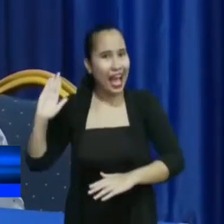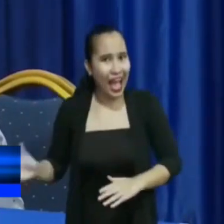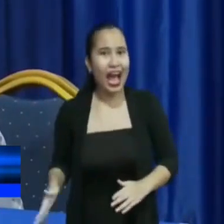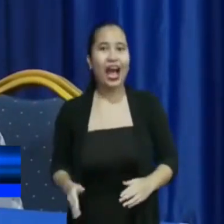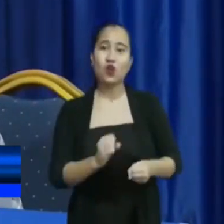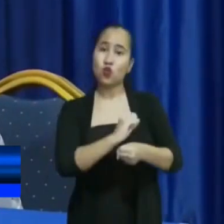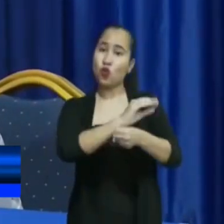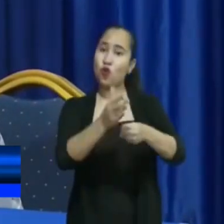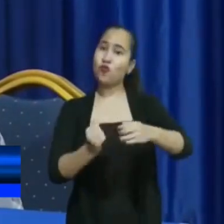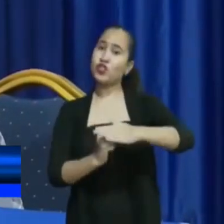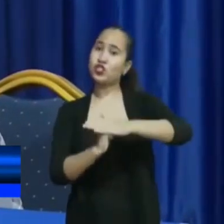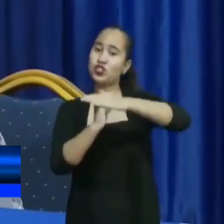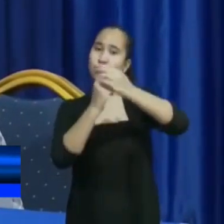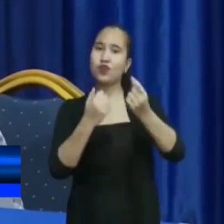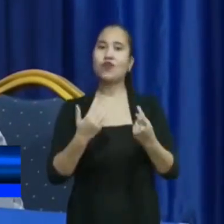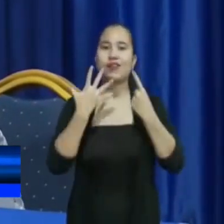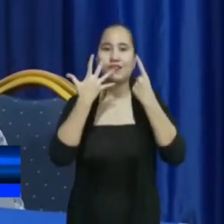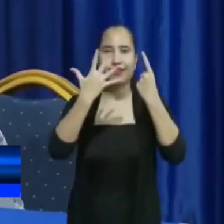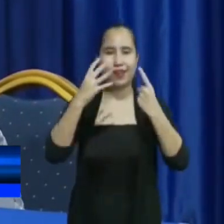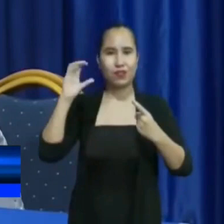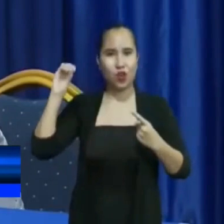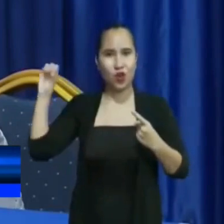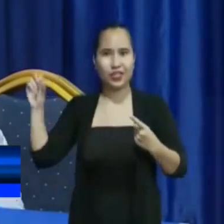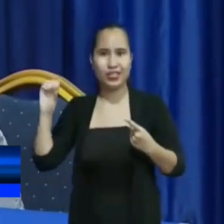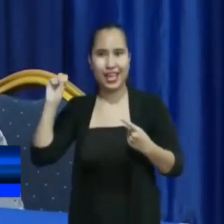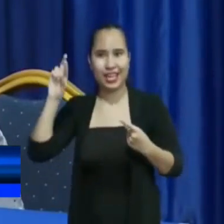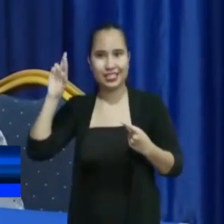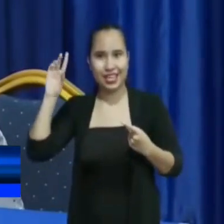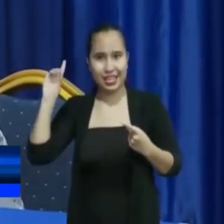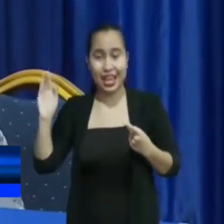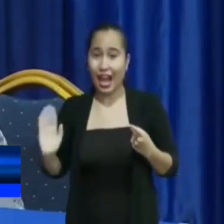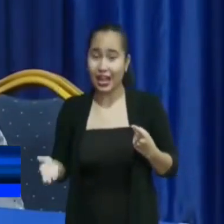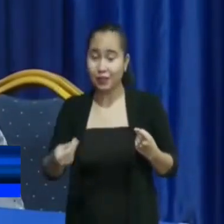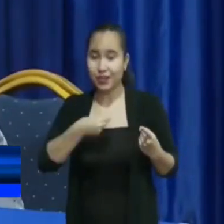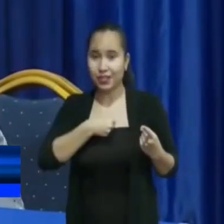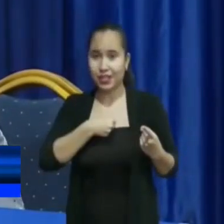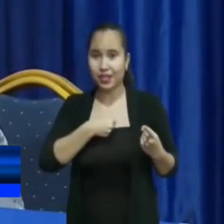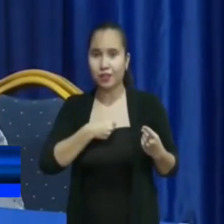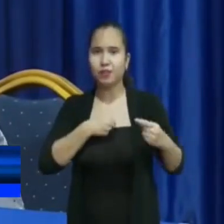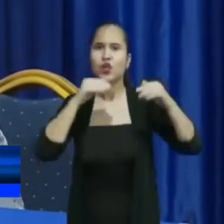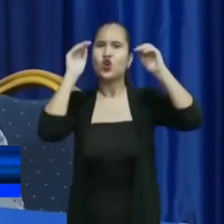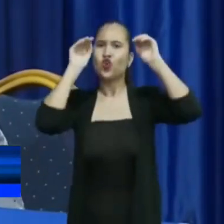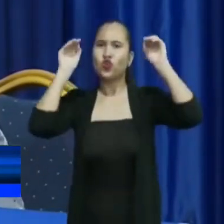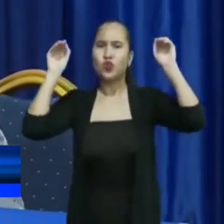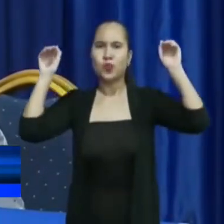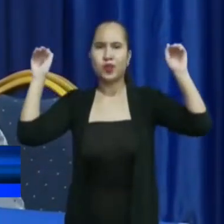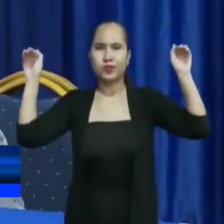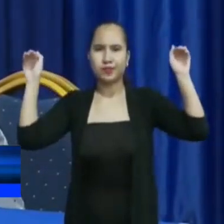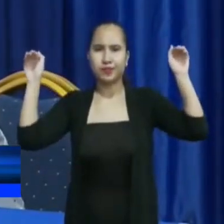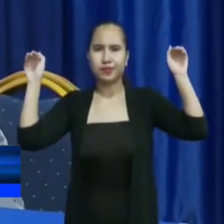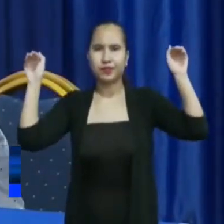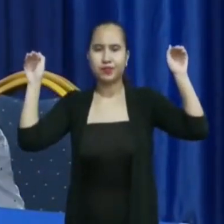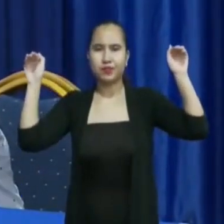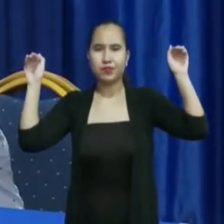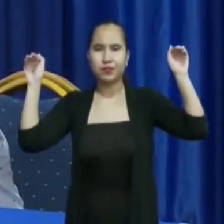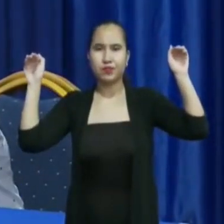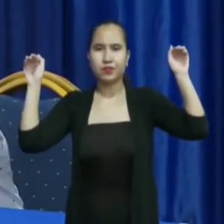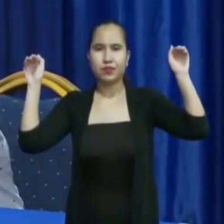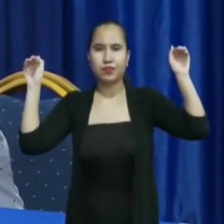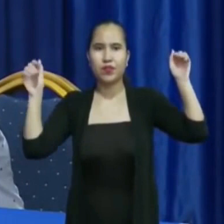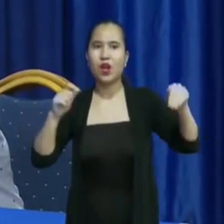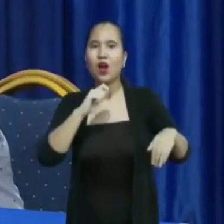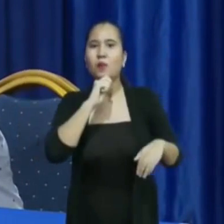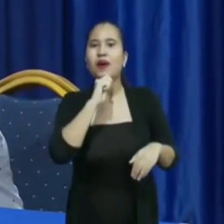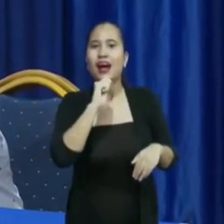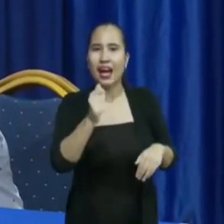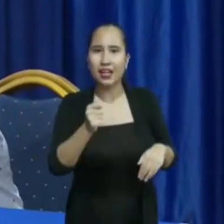al de COVID-steun van 1500 SRD hebben ontvangen, die worden opgeroepen